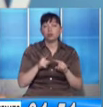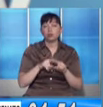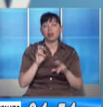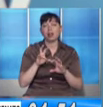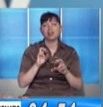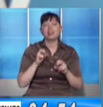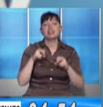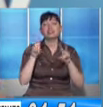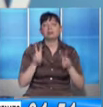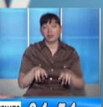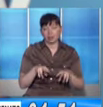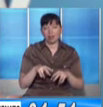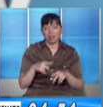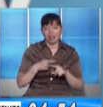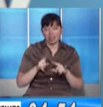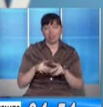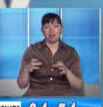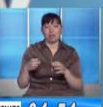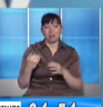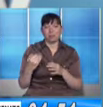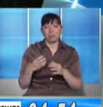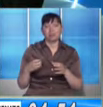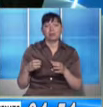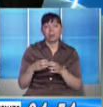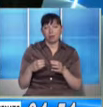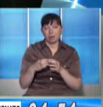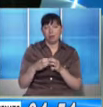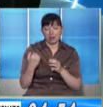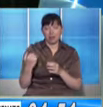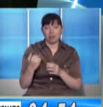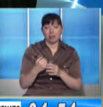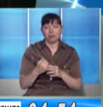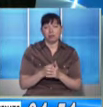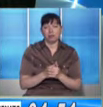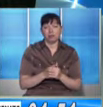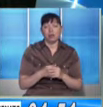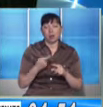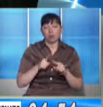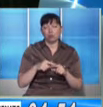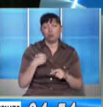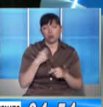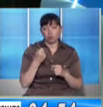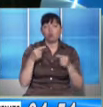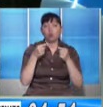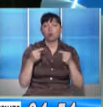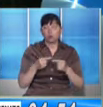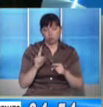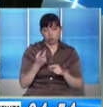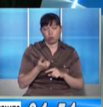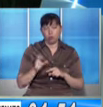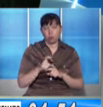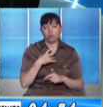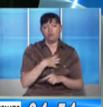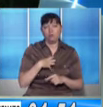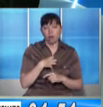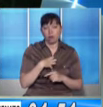fake, este poziția blocului electoral, asta a fost reacția lor, pe care chiar am vrut ca să o precizez, pentru că este important. Aș